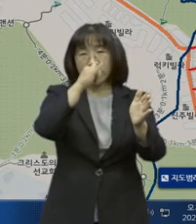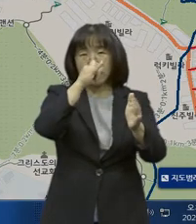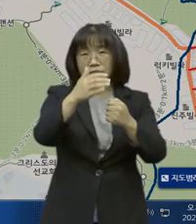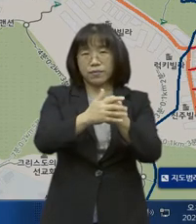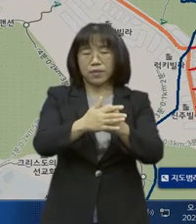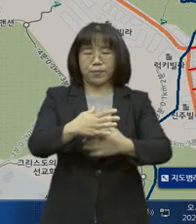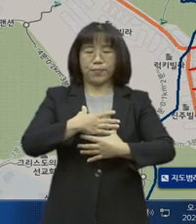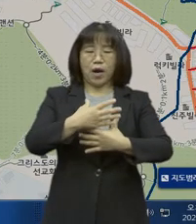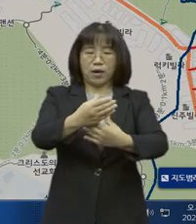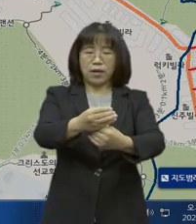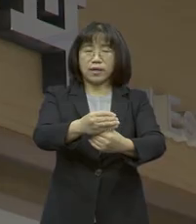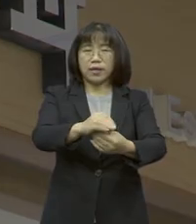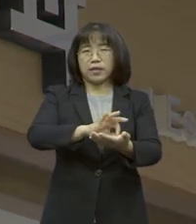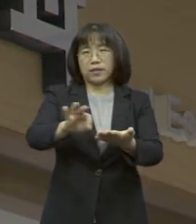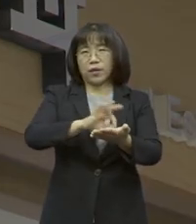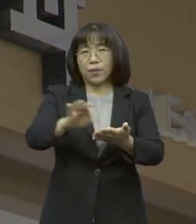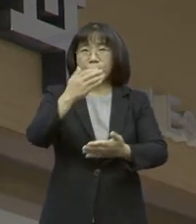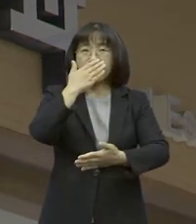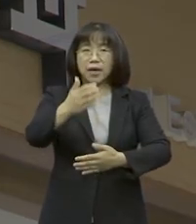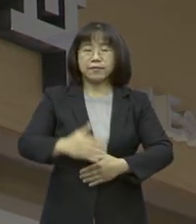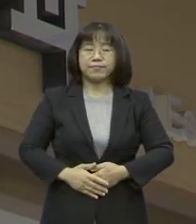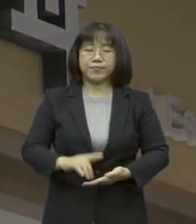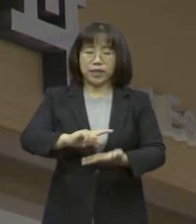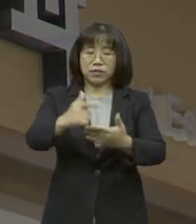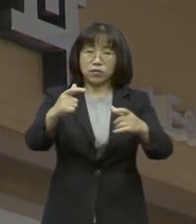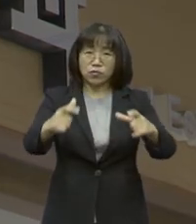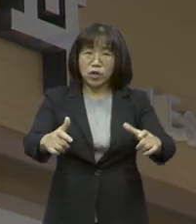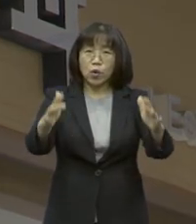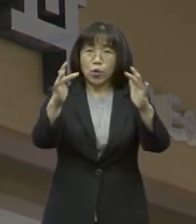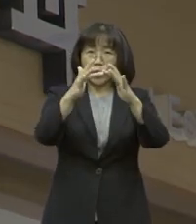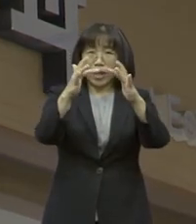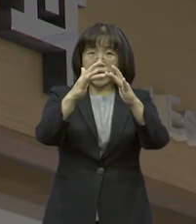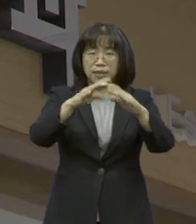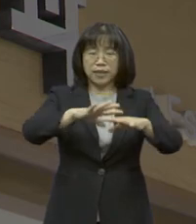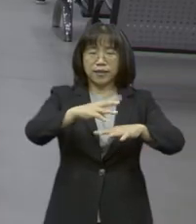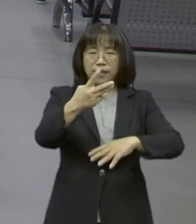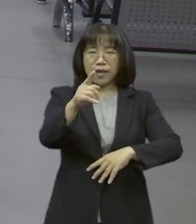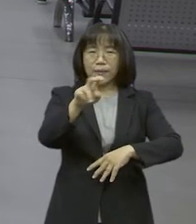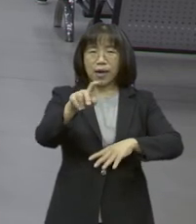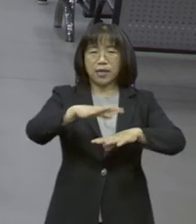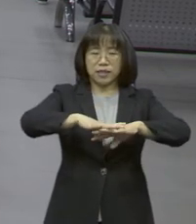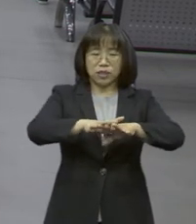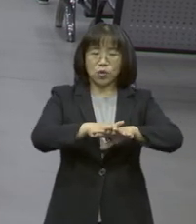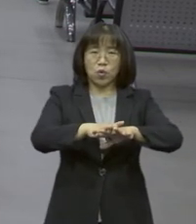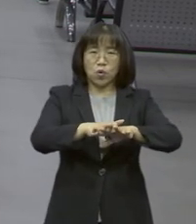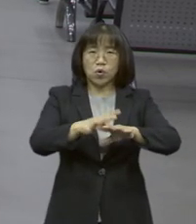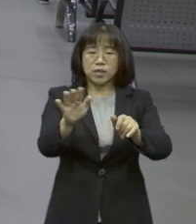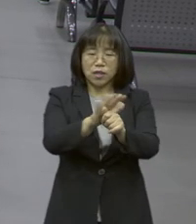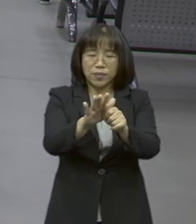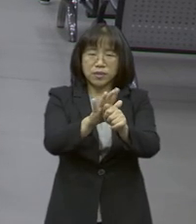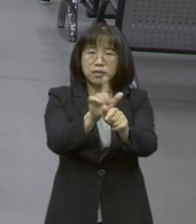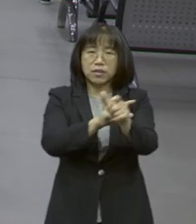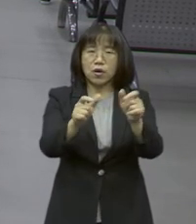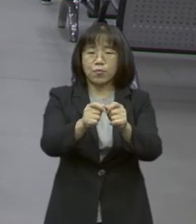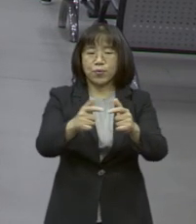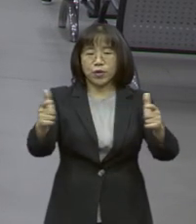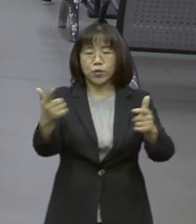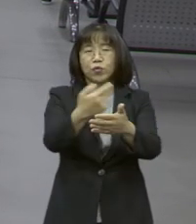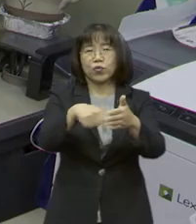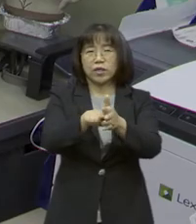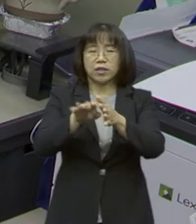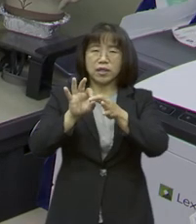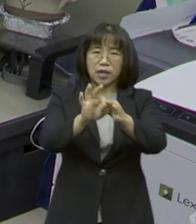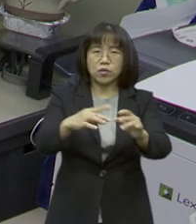유용하게 사용할 수 있습니다 한편 강서구는 온라인 테마 지도 서비스 향상을 위해 변경 사항을